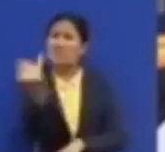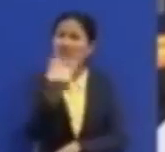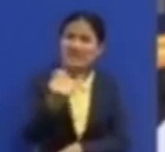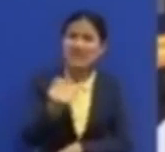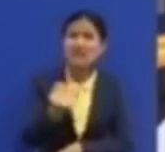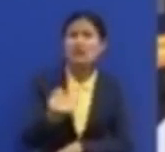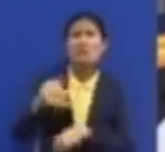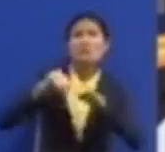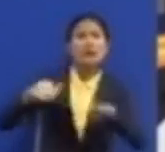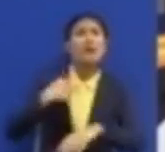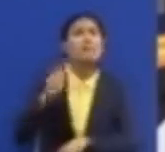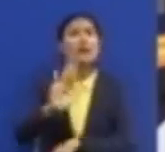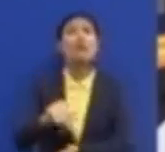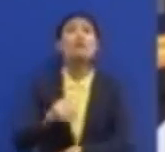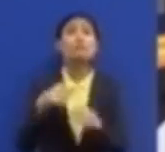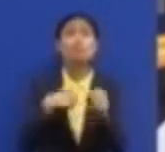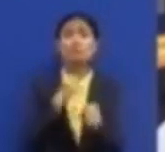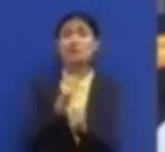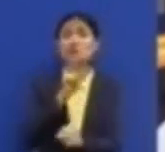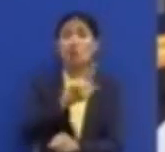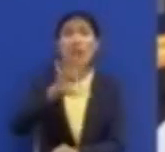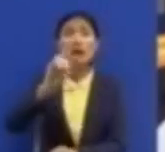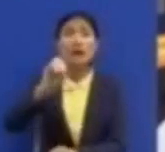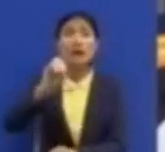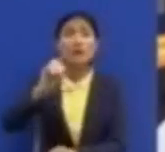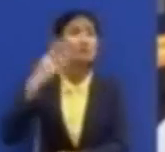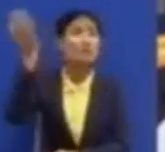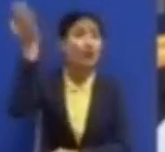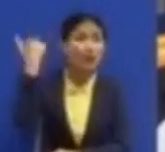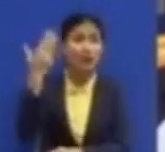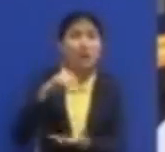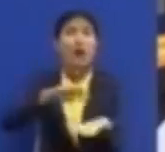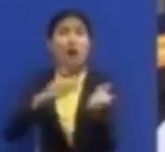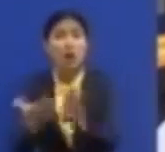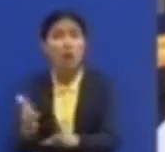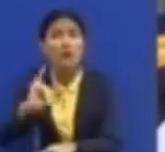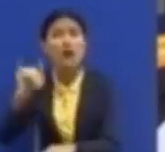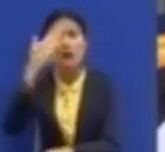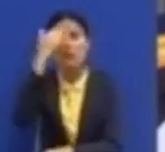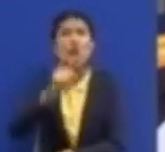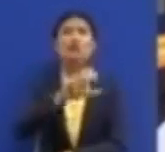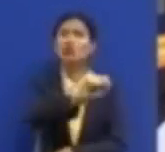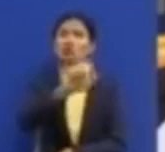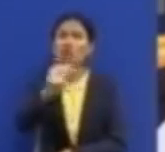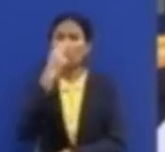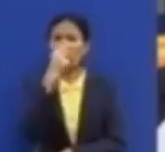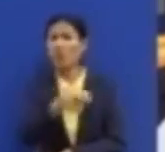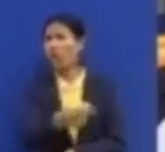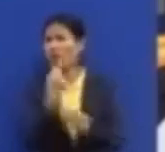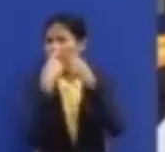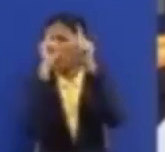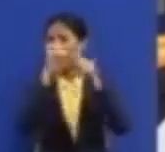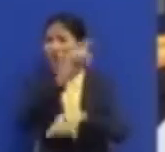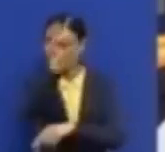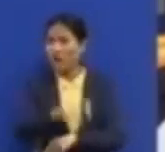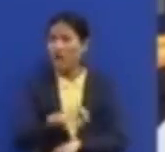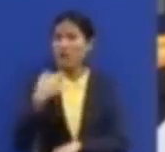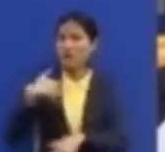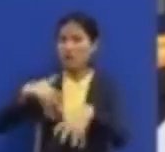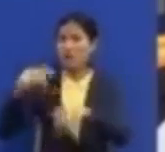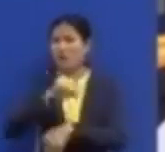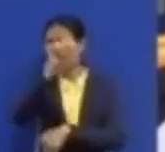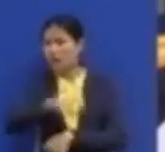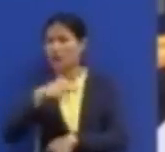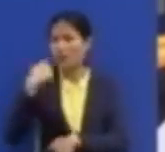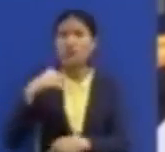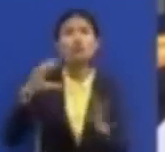ลหนึ่งก็เพราะว่าสภาผู้แทนราษฎรนั้นมีลักษณะที่ทำให้สังคมเขาเครือบแคลงใจตั้งคำถามขอเถอะครับครั้งนี้ขอให้อภิปรายกันอย่างสร้างสรร